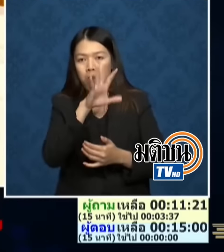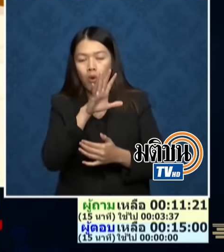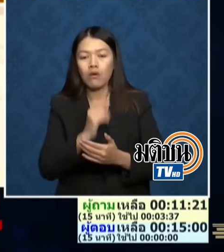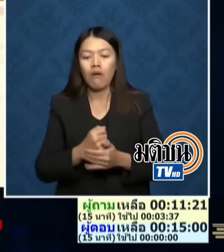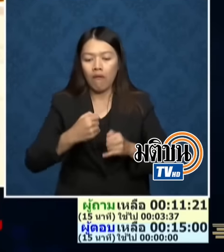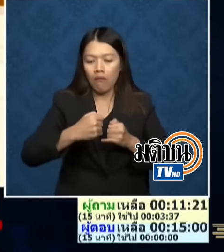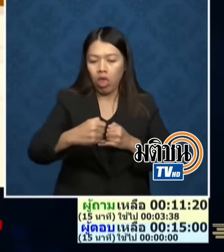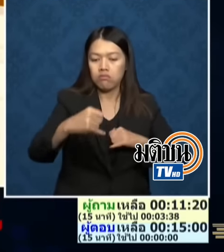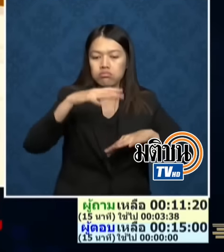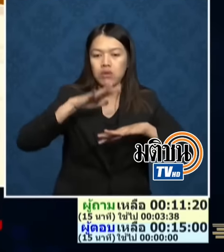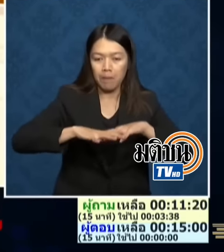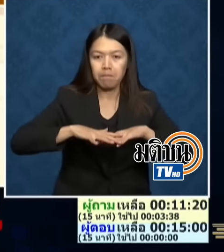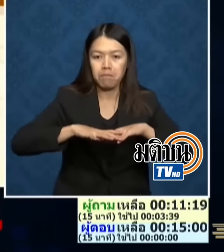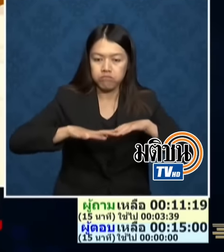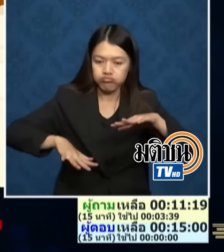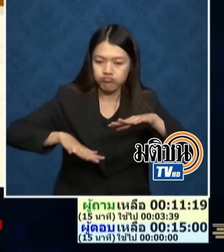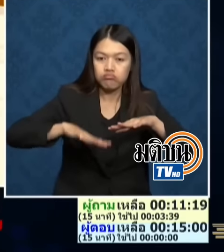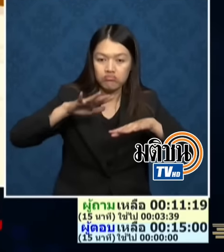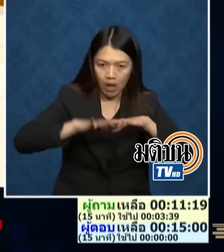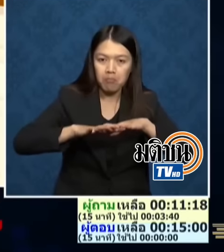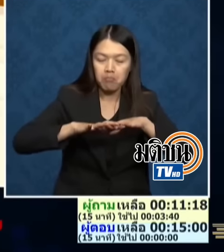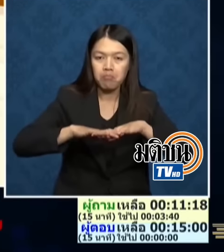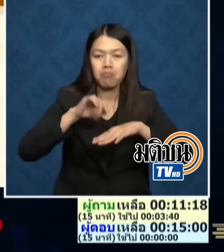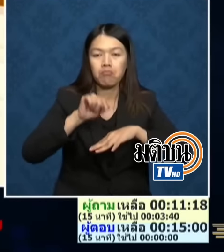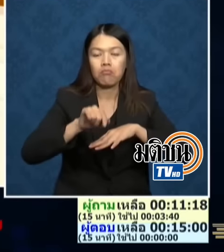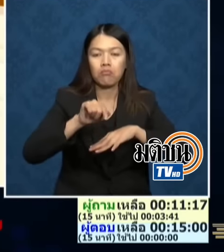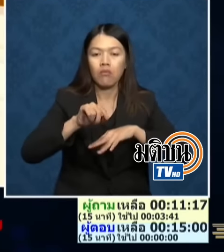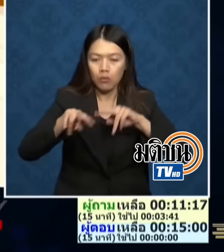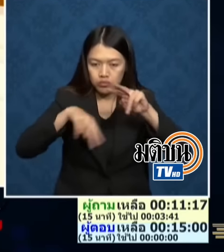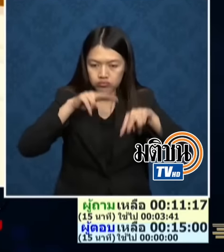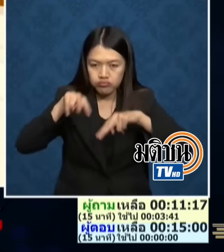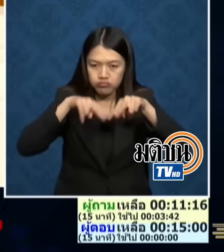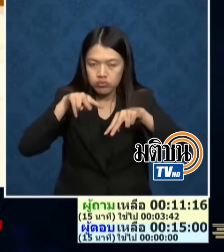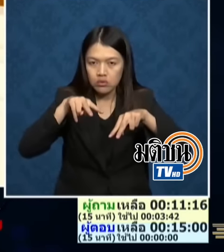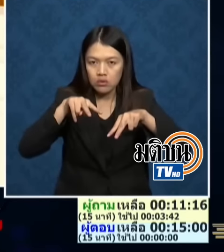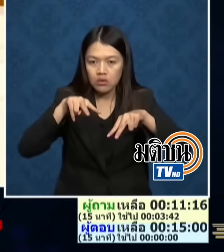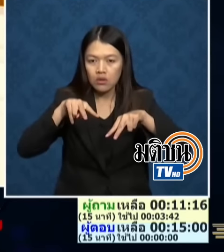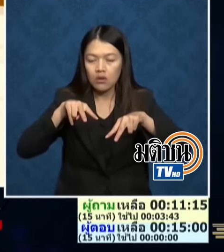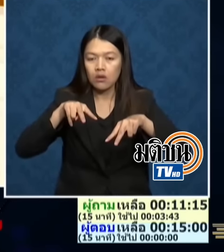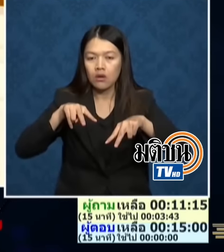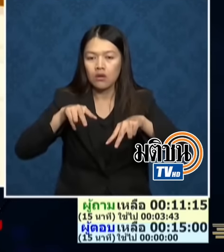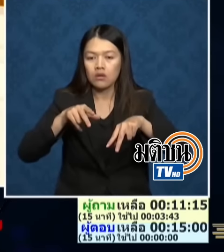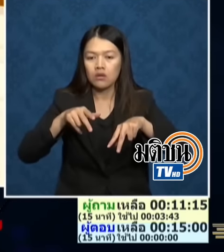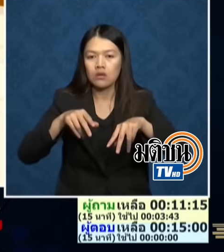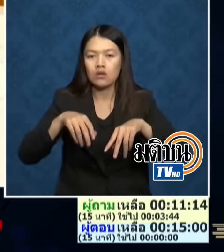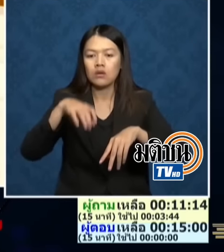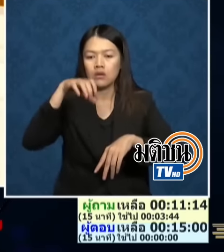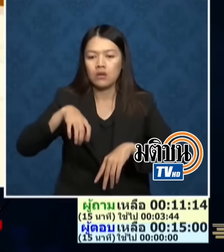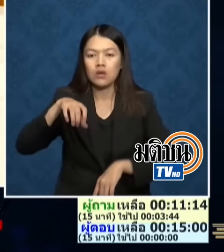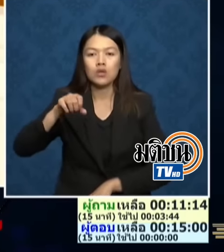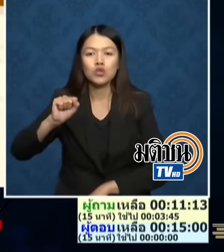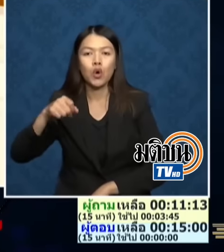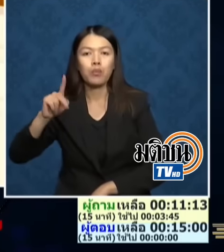แนวเขตที่ทับซ้อนดังเก่ามีผลว่าการถวดสอบให้แลงปฏิรูปที่ดิของสอบกอ